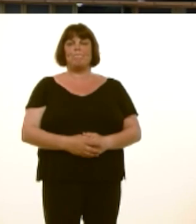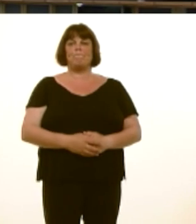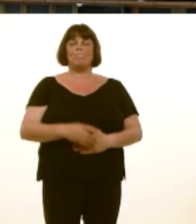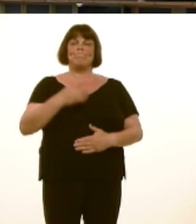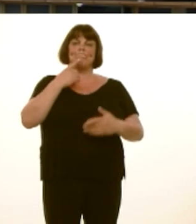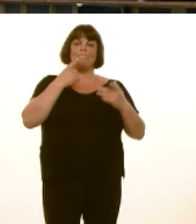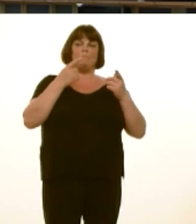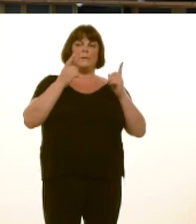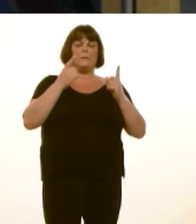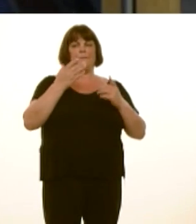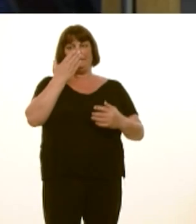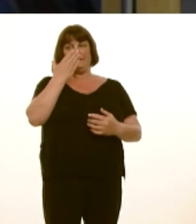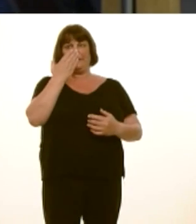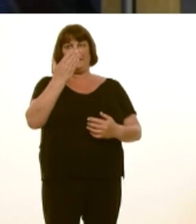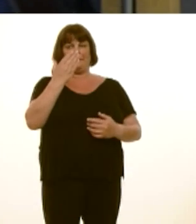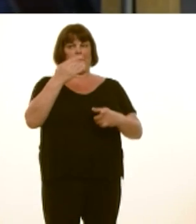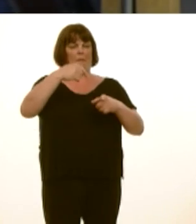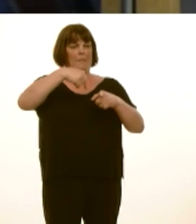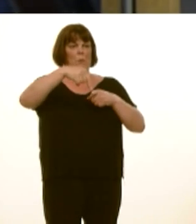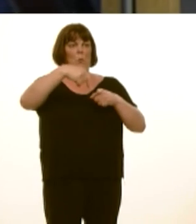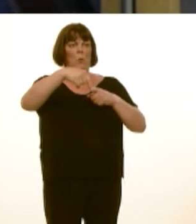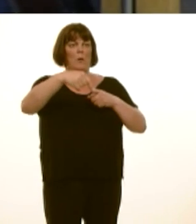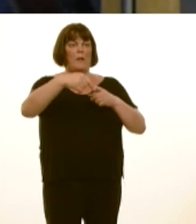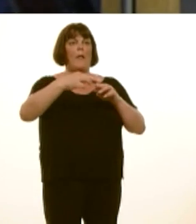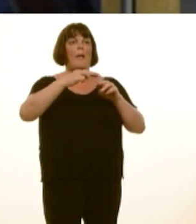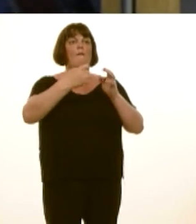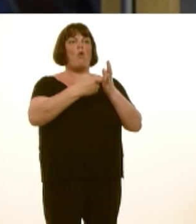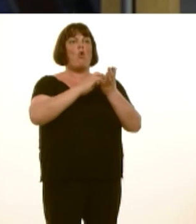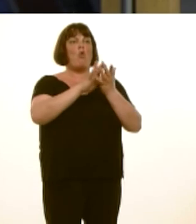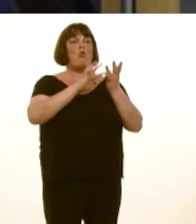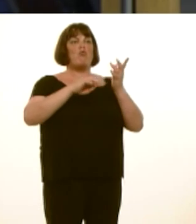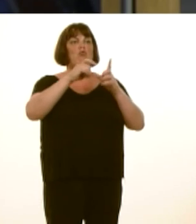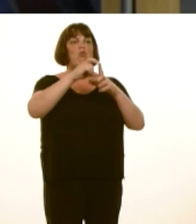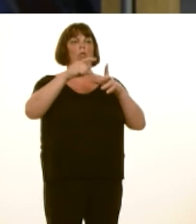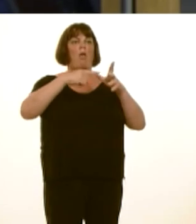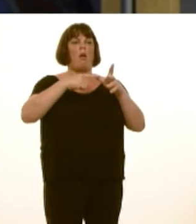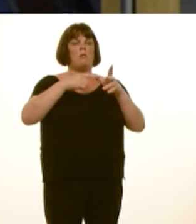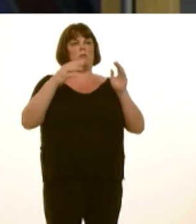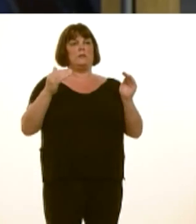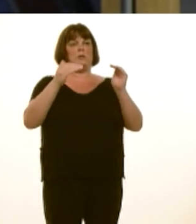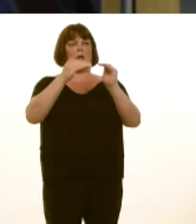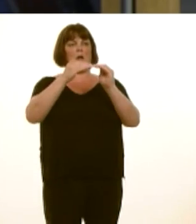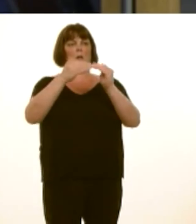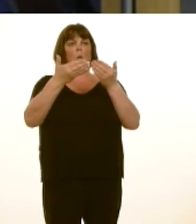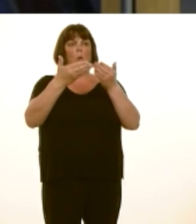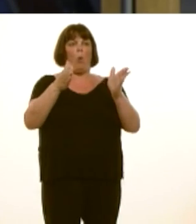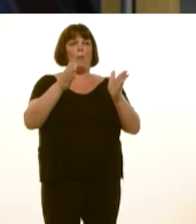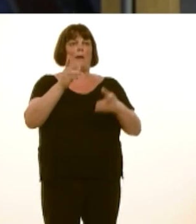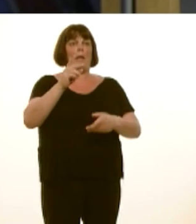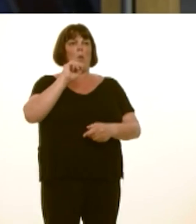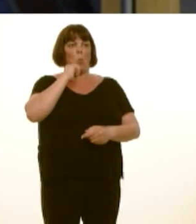yma am petai'r twnnel y Rhondda yn ailagor, os nad y twnnel mwyaf hir, yr